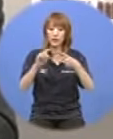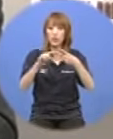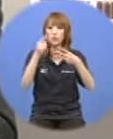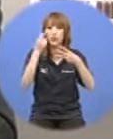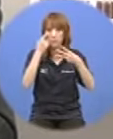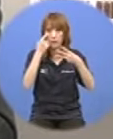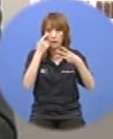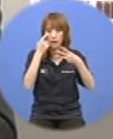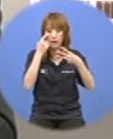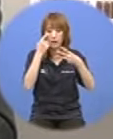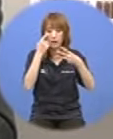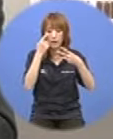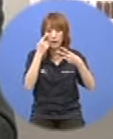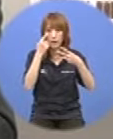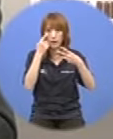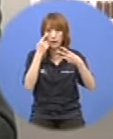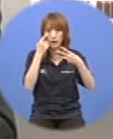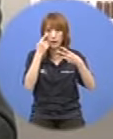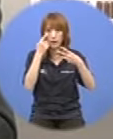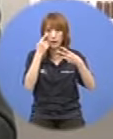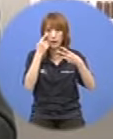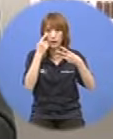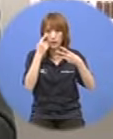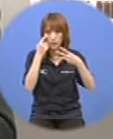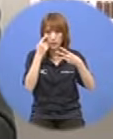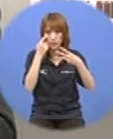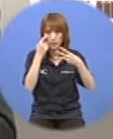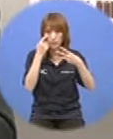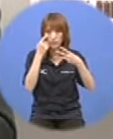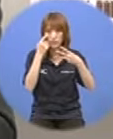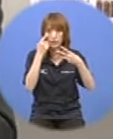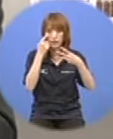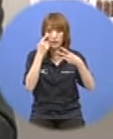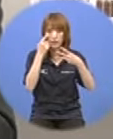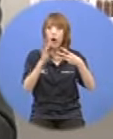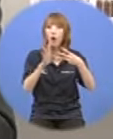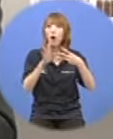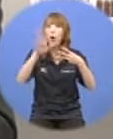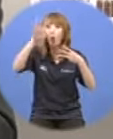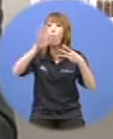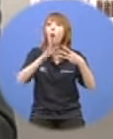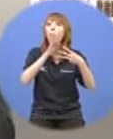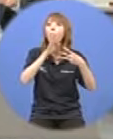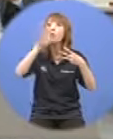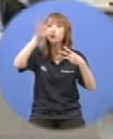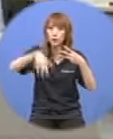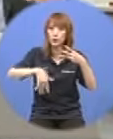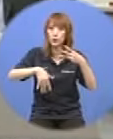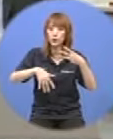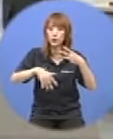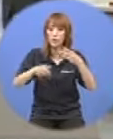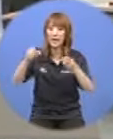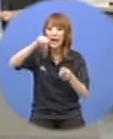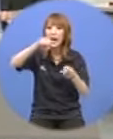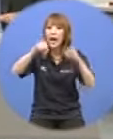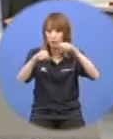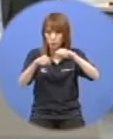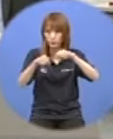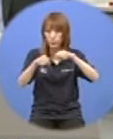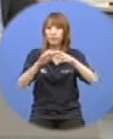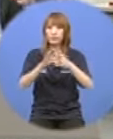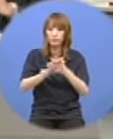はいろは朝次郎さんが作った、まあね、今でいうと本州科学とその系統 の、